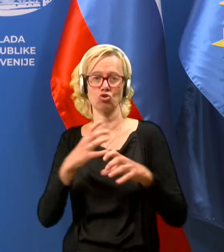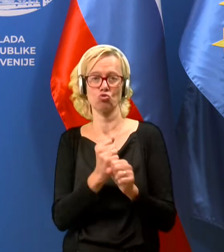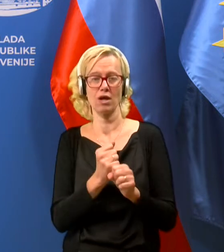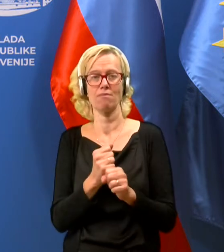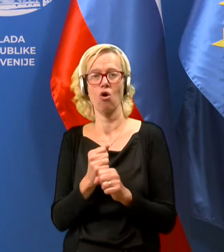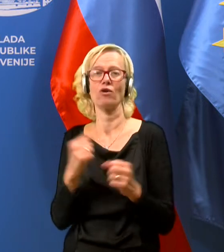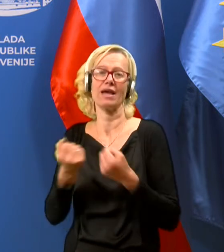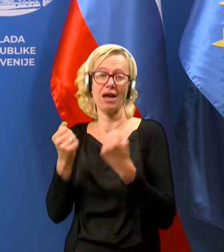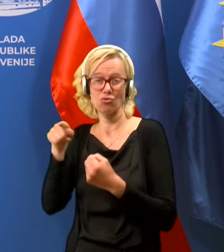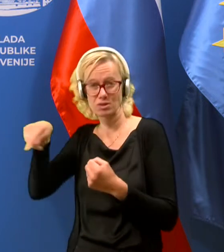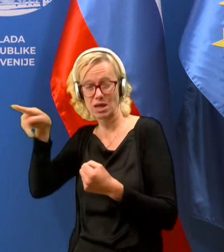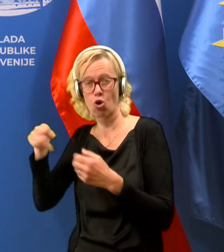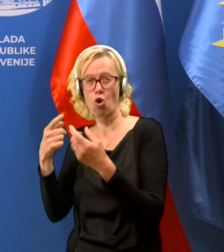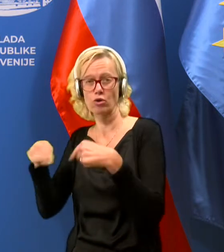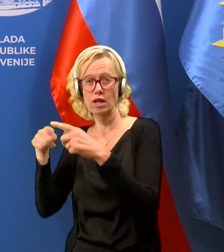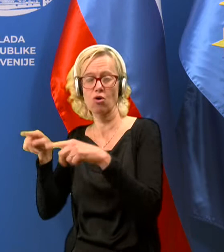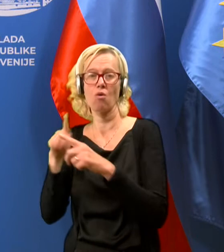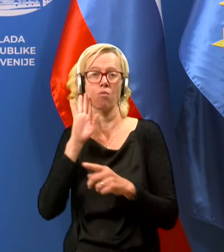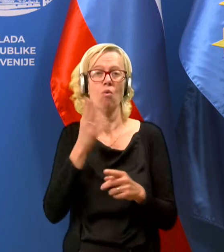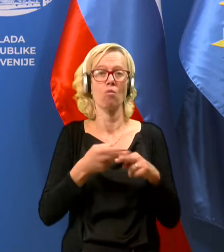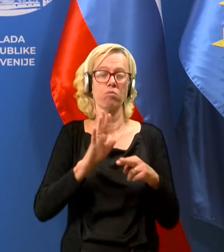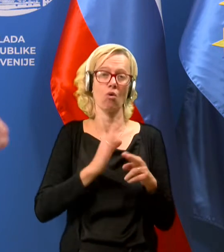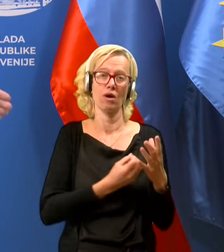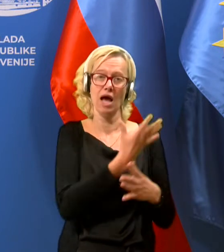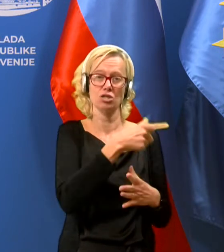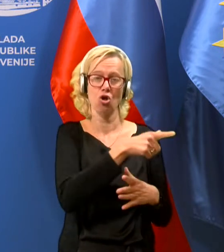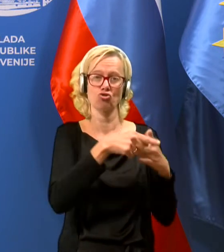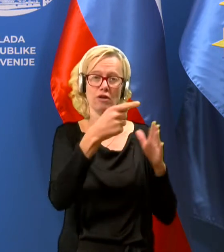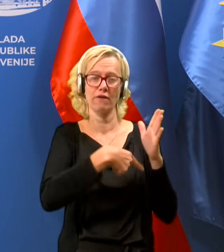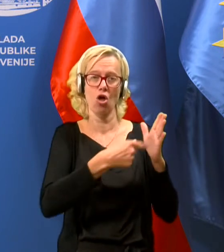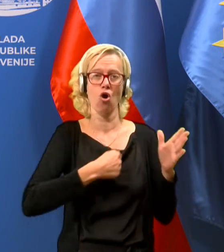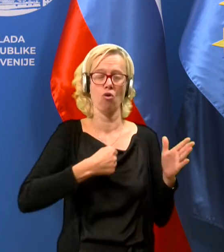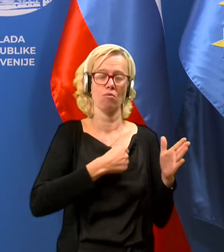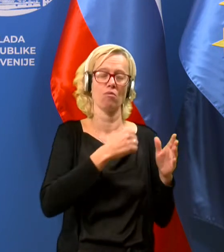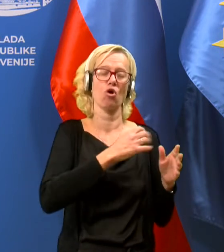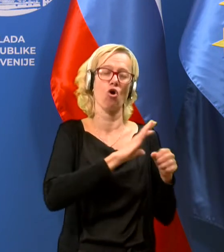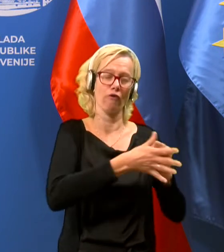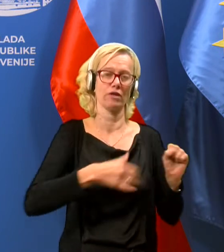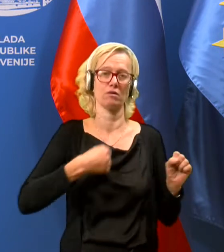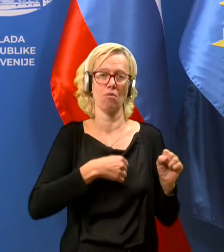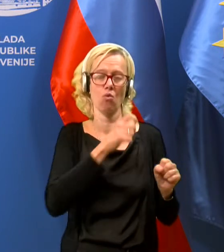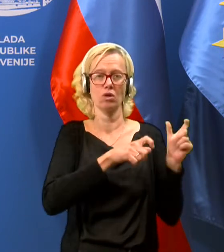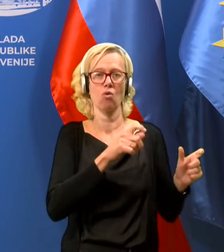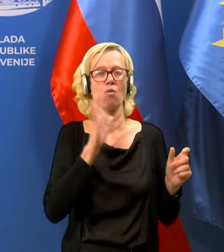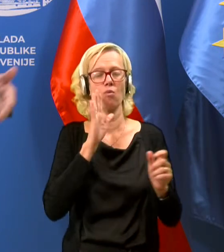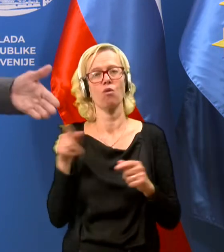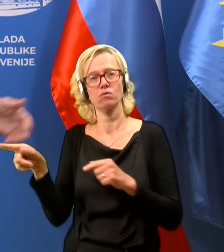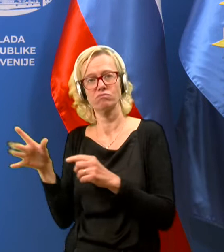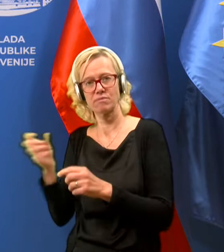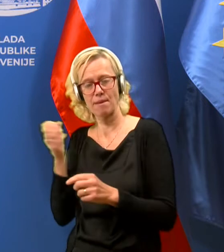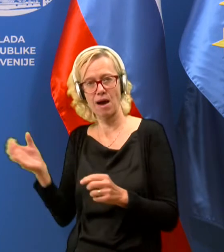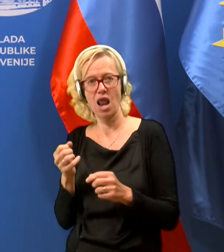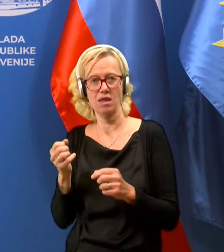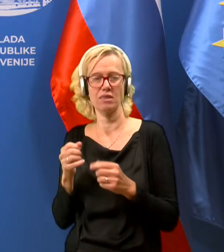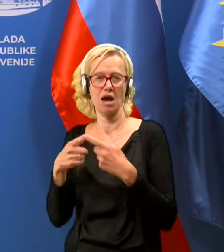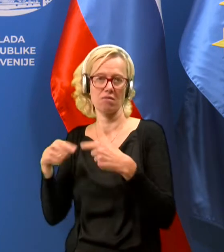teh oddelkov. Bolj ko bo raslo število COVID-nih bolnikov, bolj bomo imajovali dejavnosti na ne-COVID-nih oddelkih in poslično